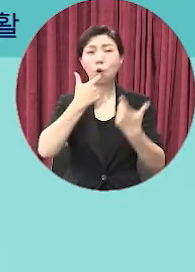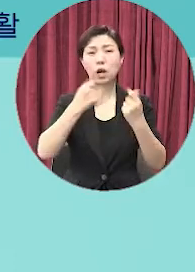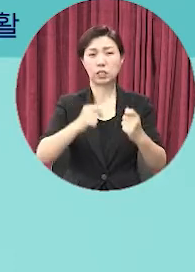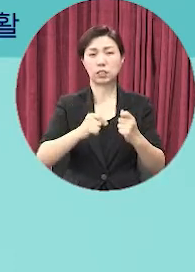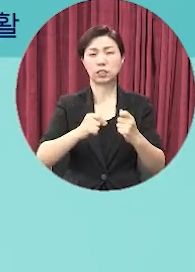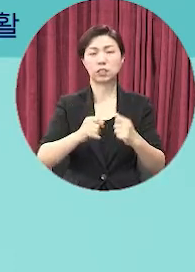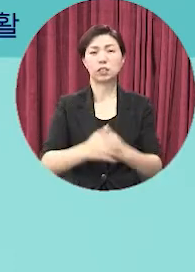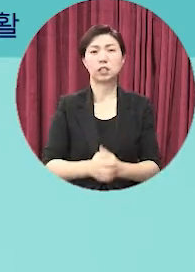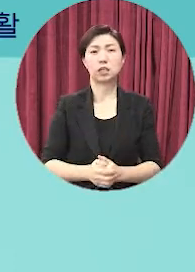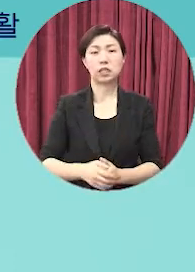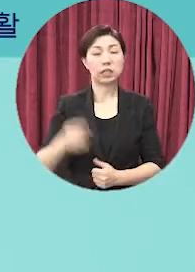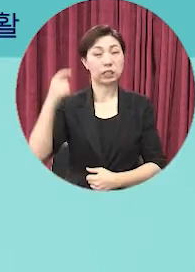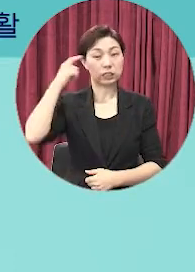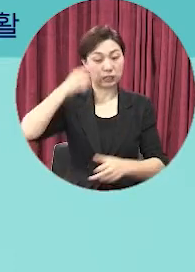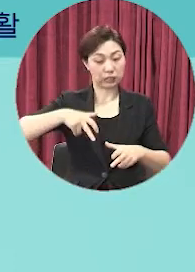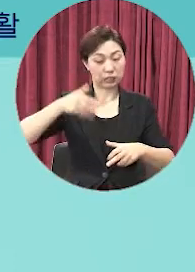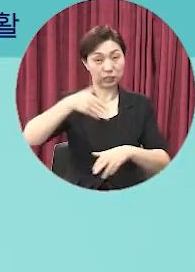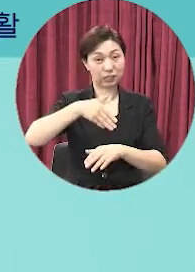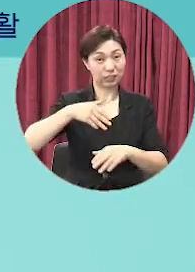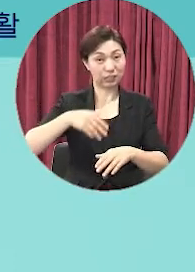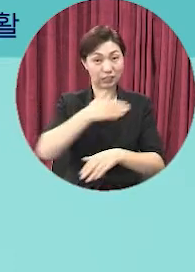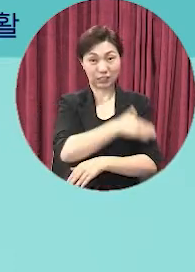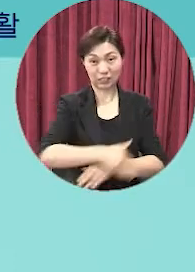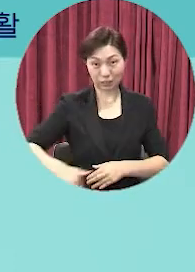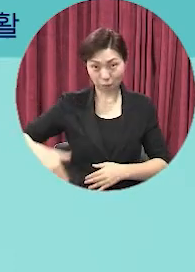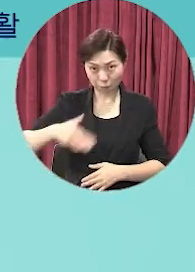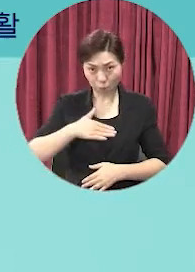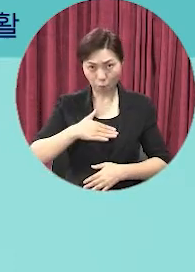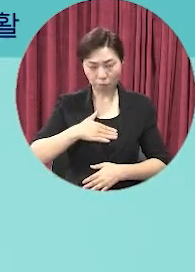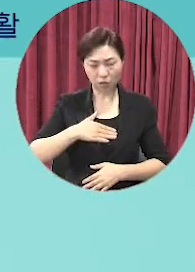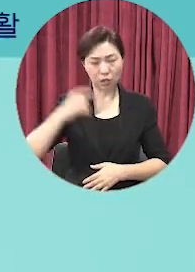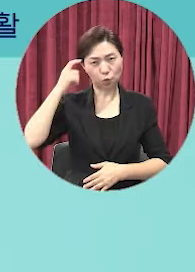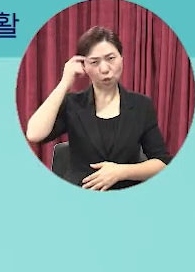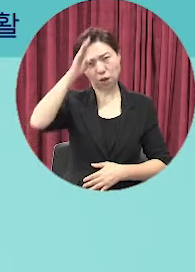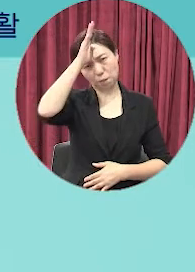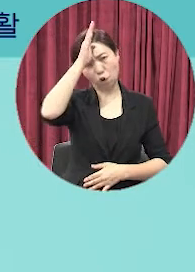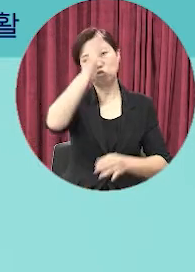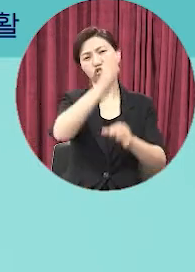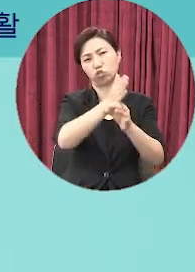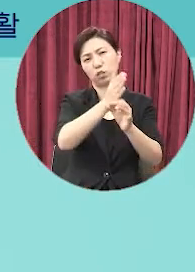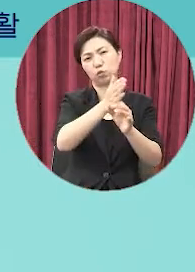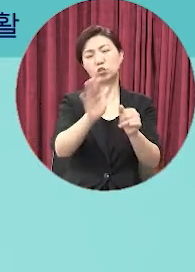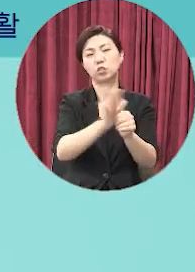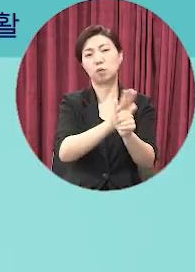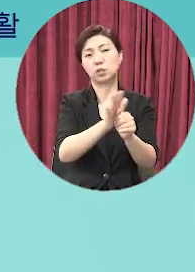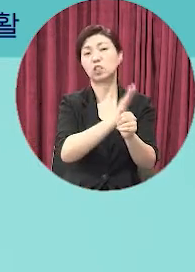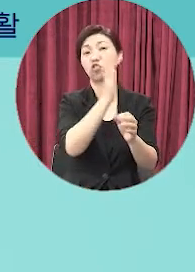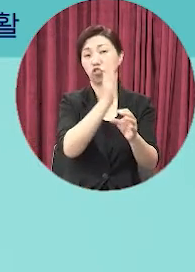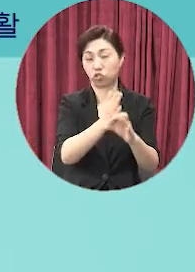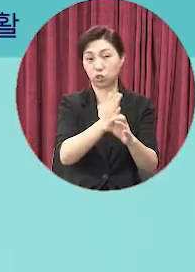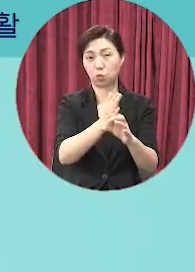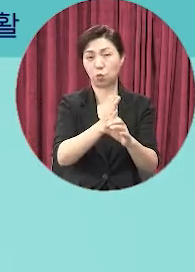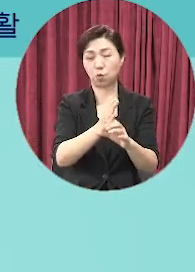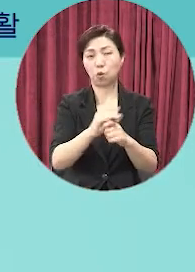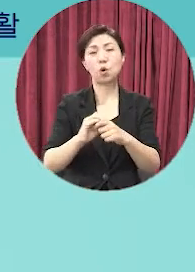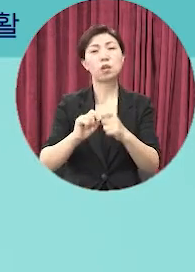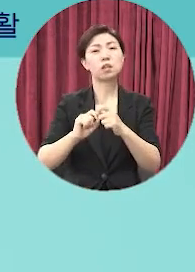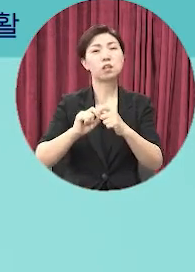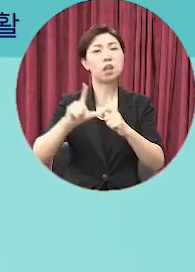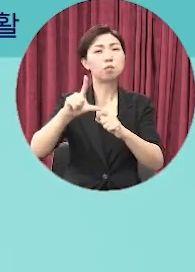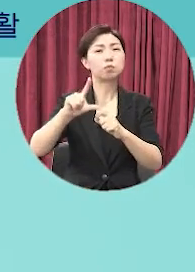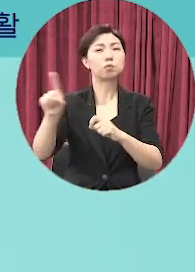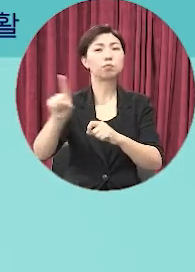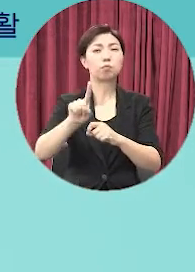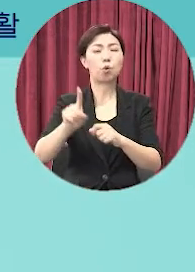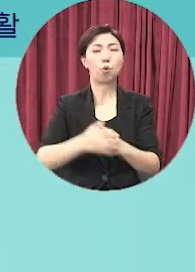지체 뇌병변 장애를 중심으로 현재 제공되고 있었고요. 그리고 대체적으로 보면은